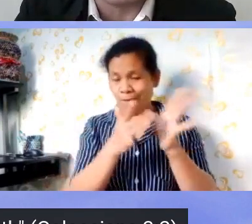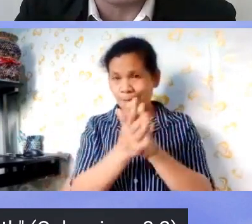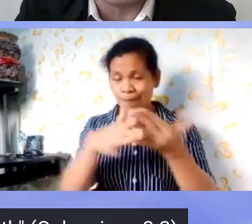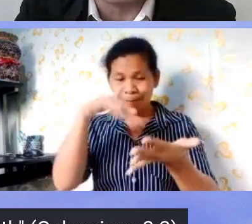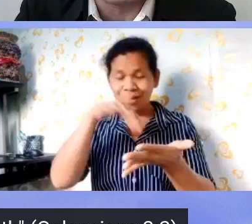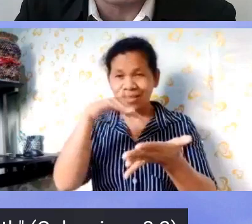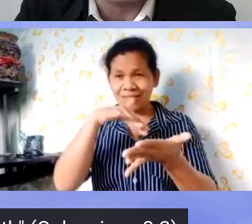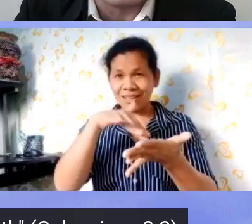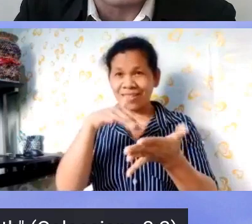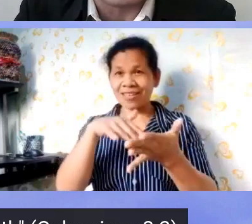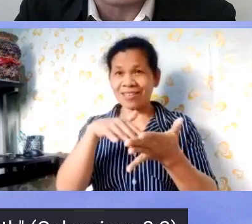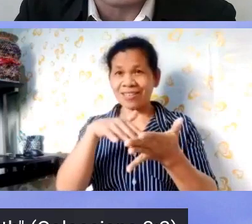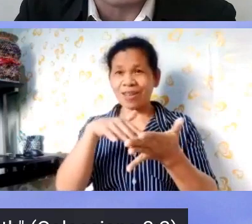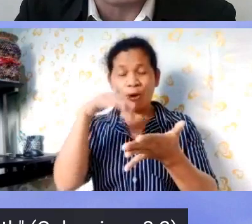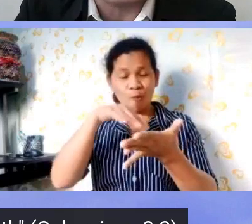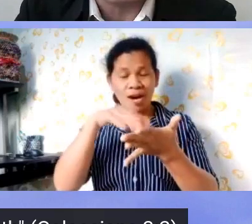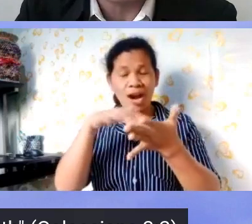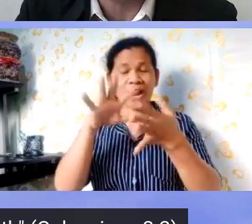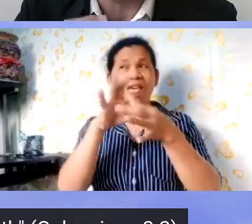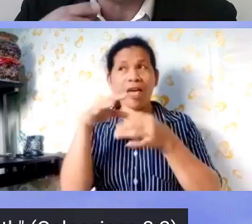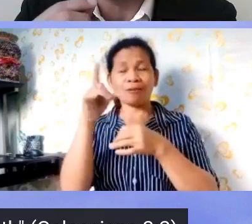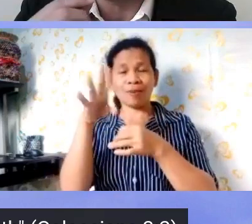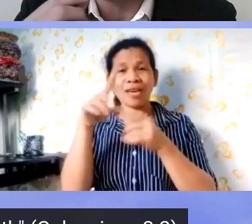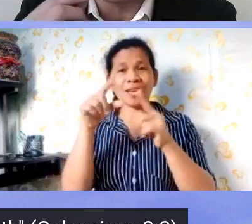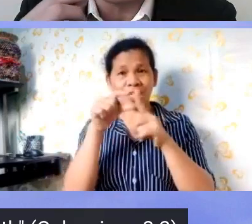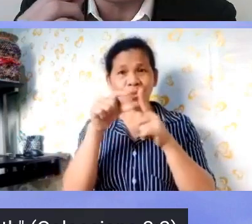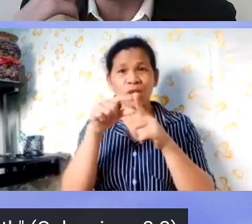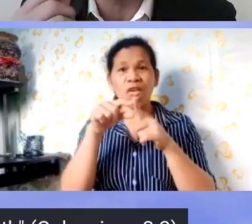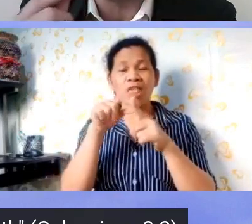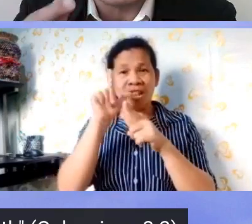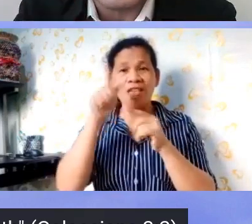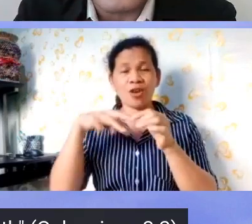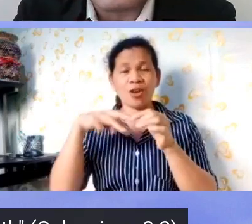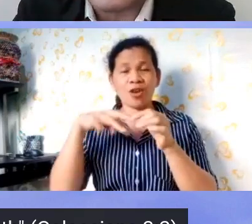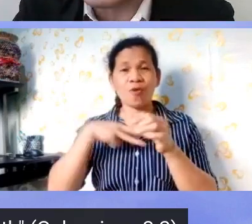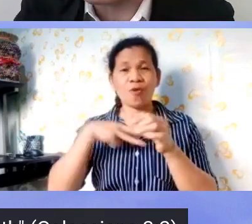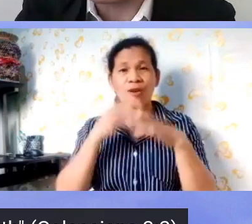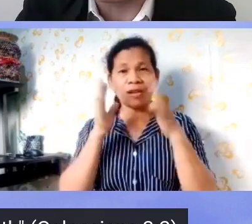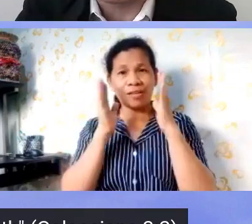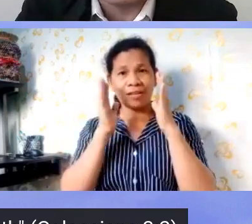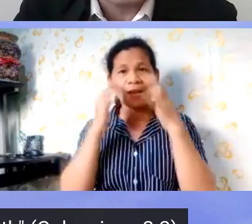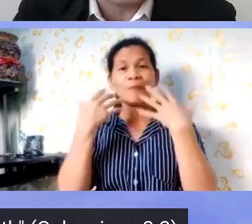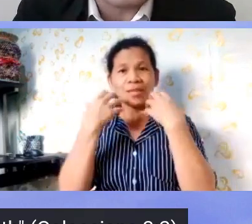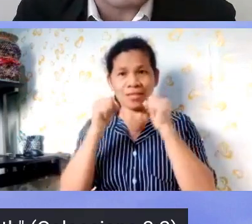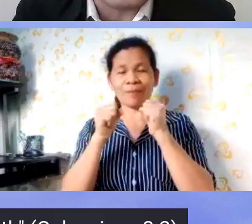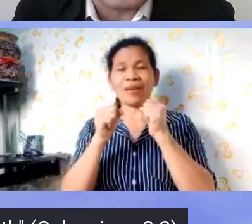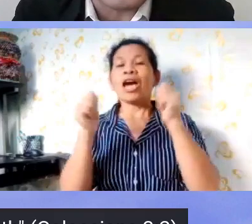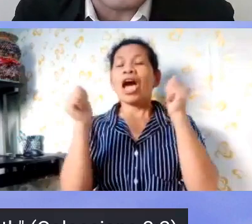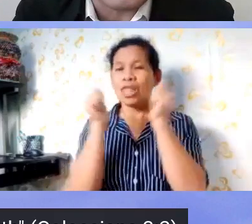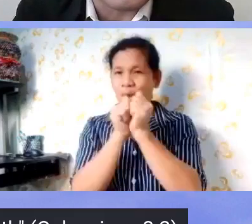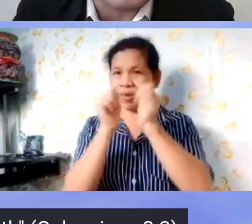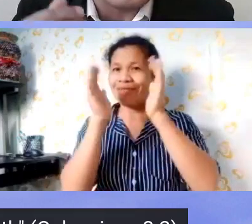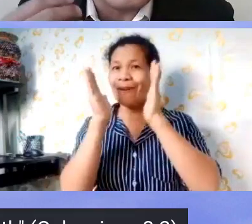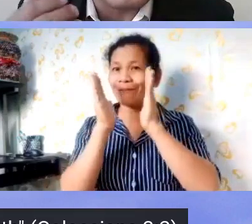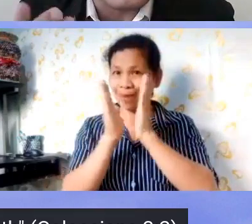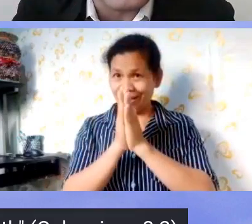yan ng salita ng Diyos, nagpapalakas sa atin. Kasama po dyan ang prayer, mga kapatid. Kaya ako, pag